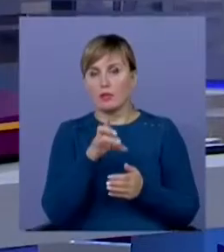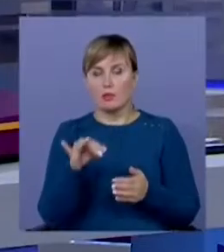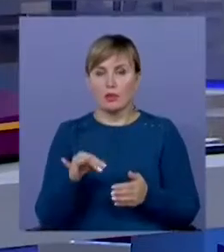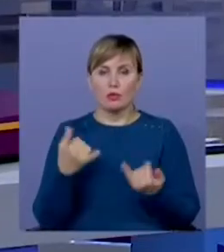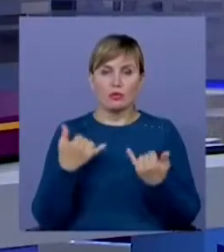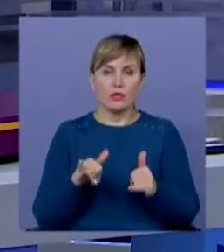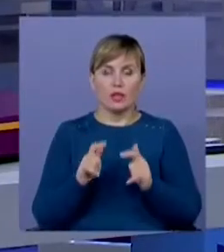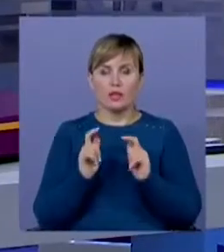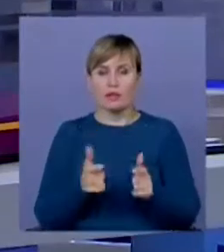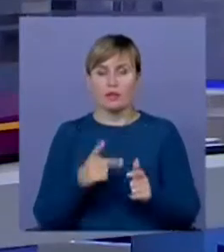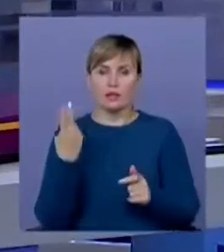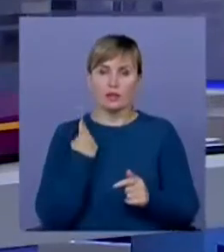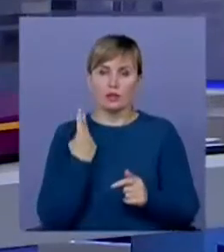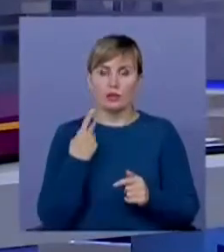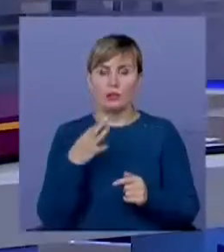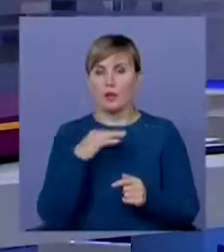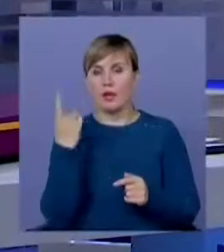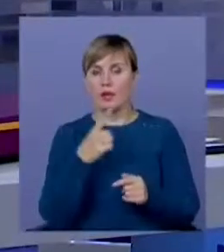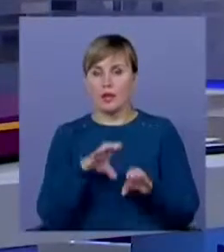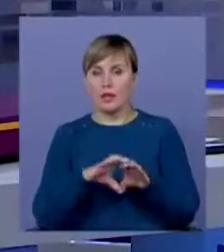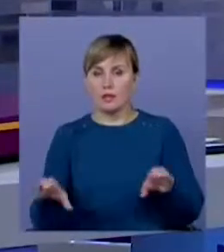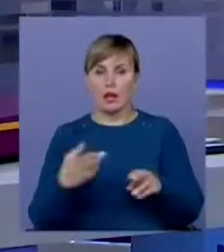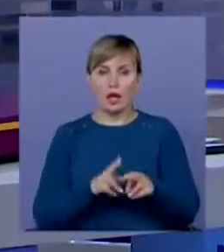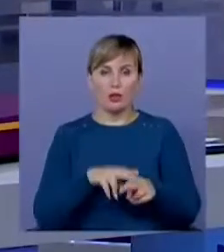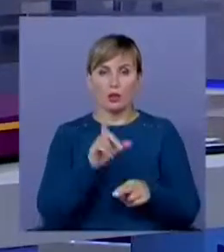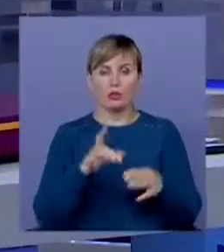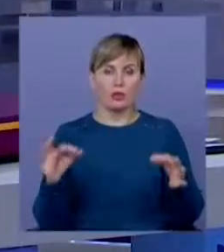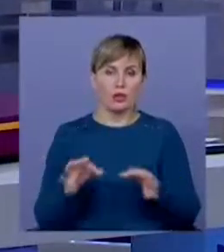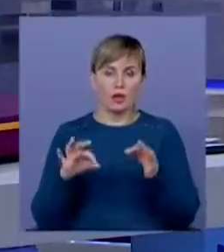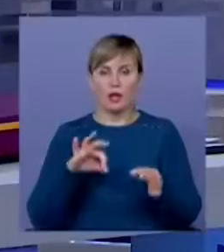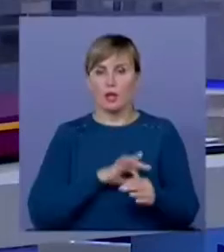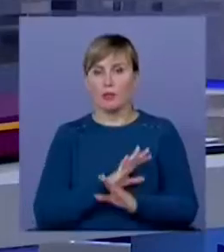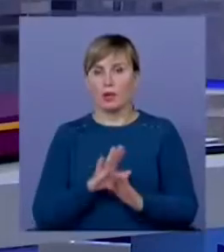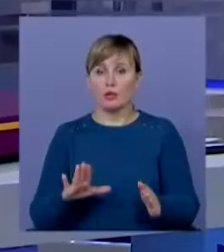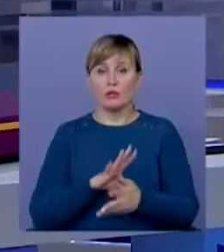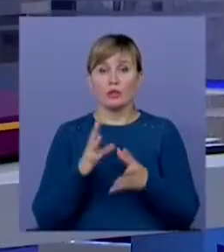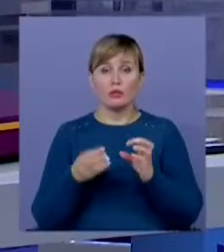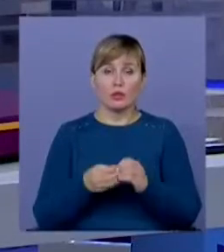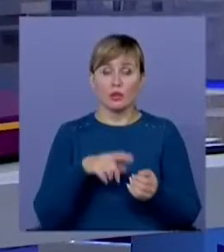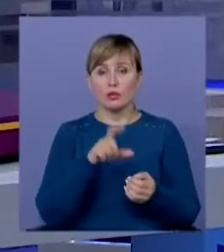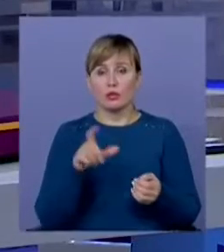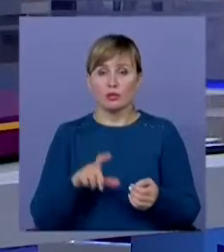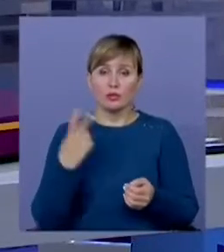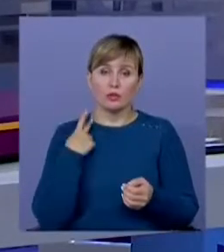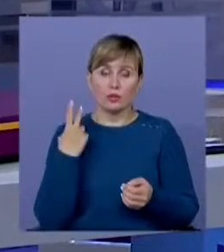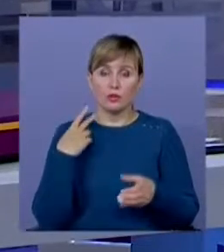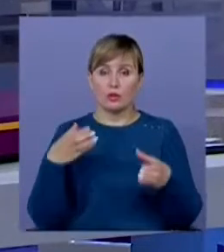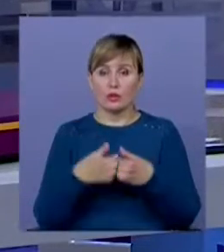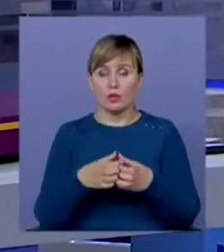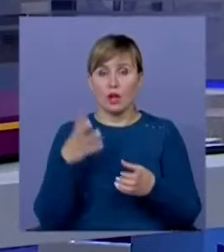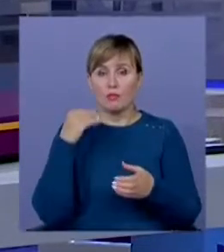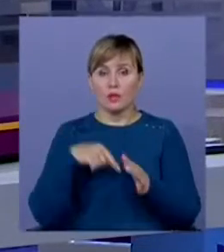удивили квитанции с задолженностью по канализации, которой люди никогда не пользовались. В результате горожане задолжали холдингу